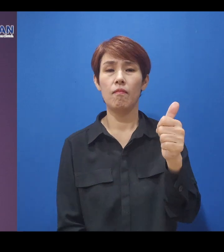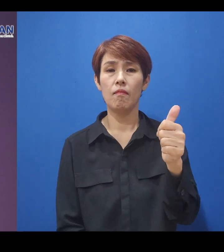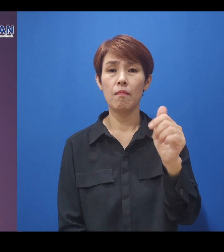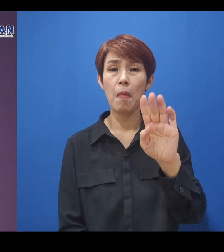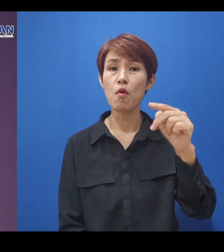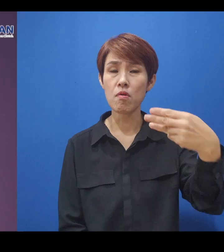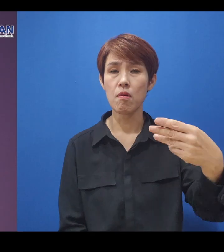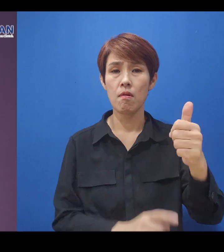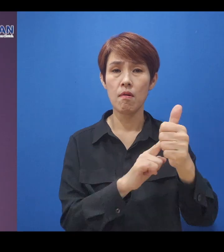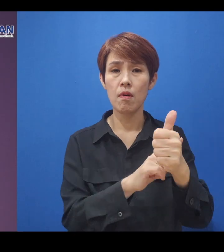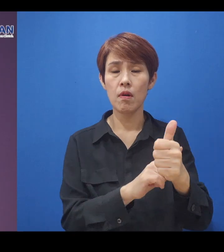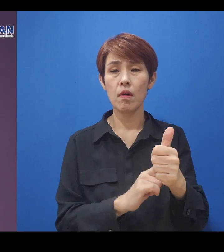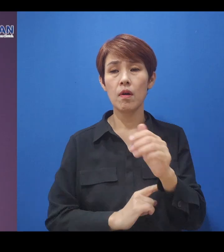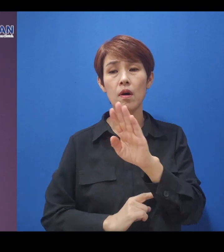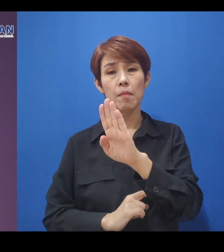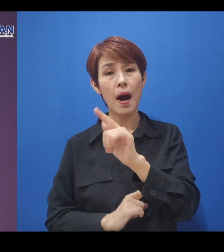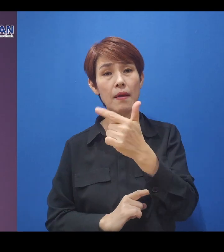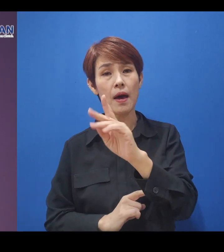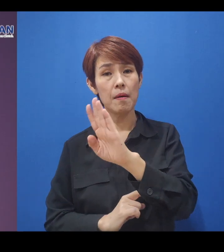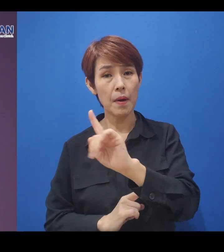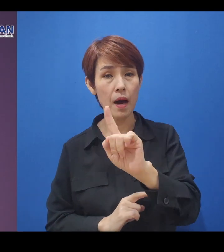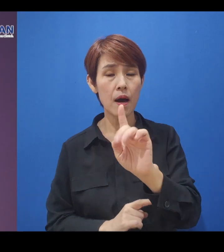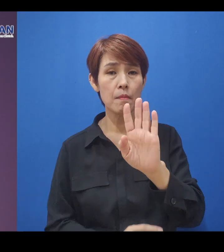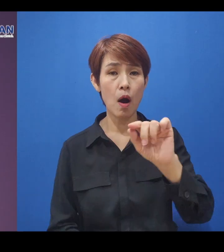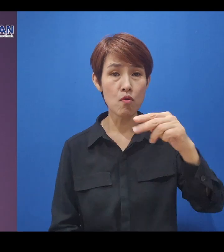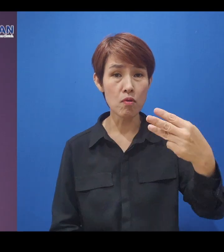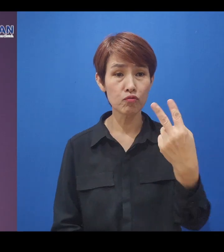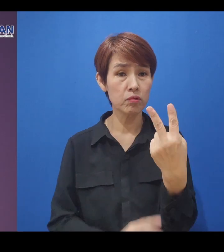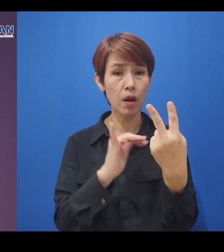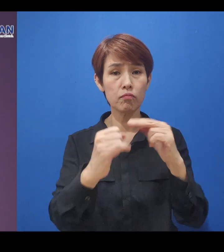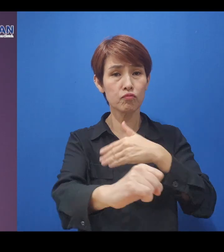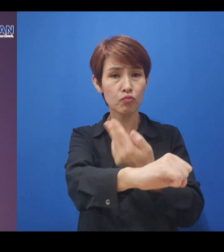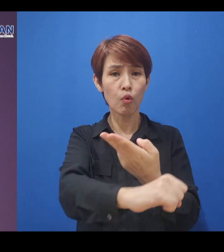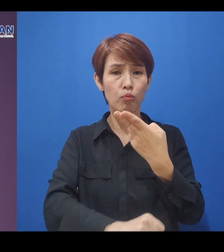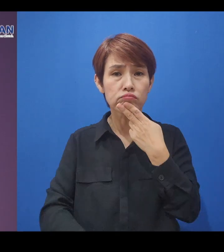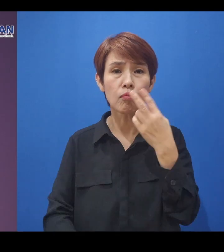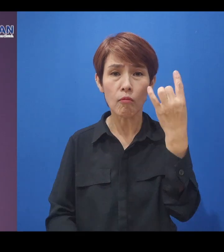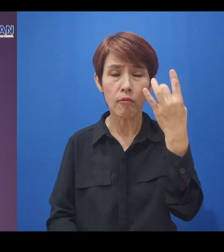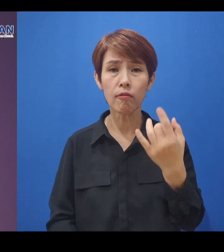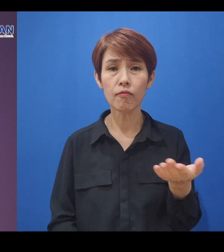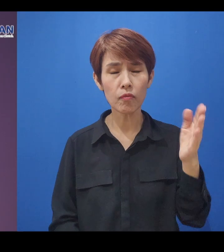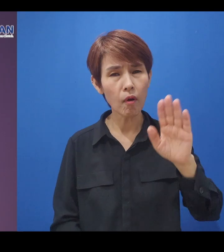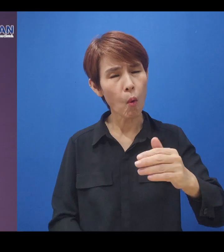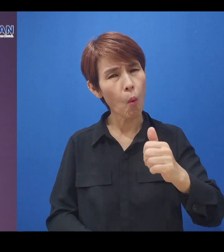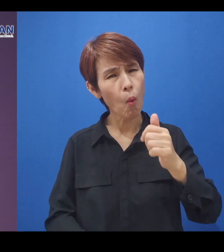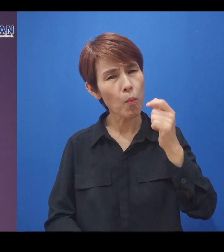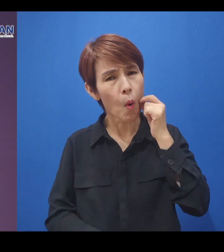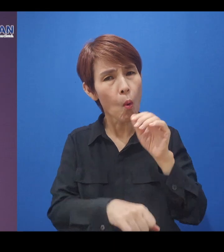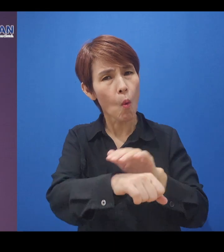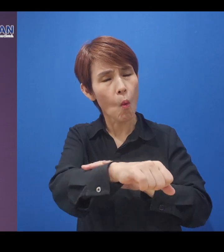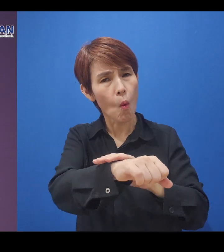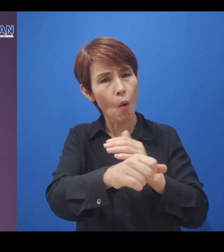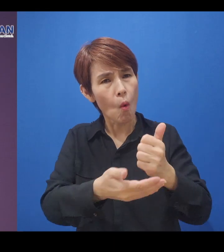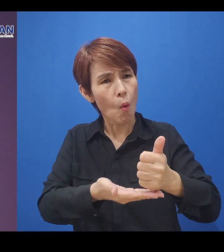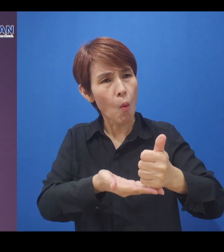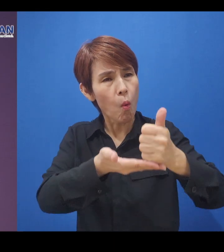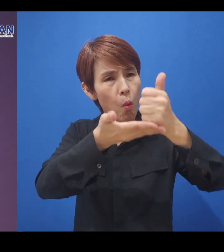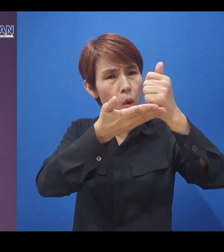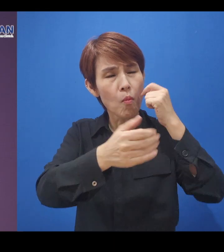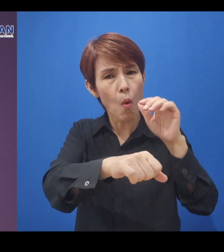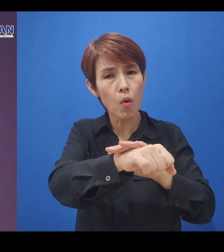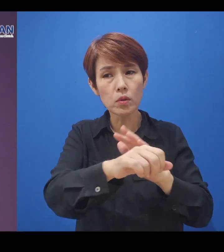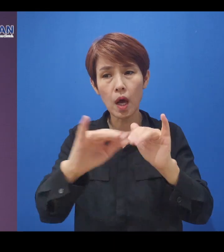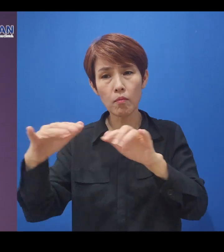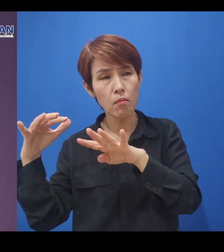그들은 능력이 없는 사람들이에요. 그런데 어떻게 이렇게 높여졌죠? 어떻게 사람들 눈에